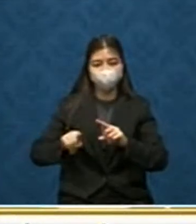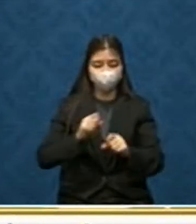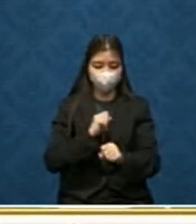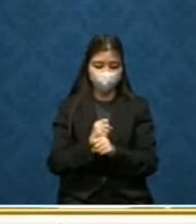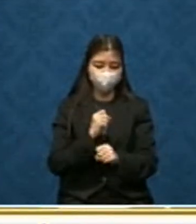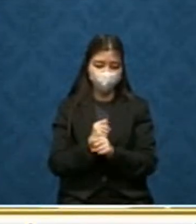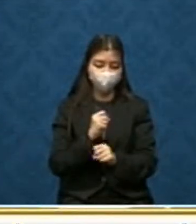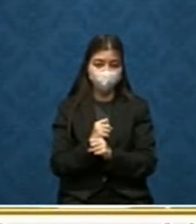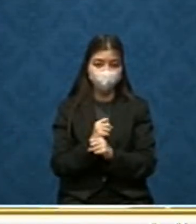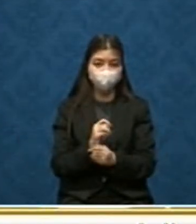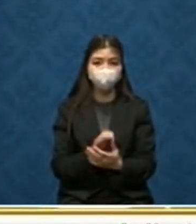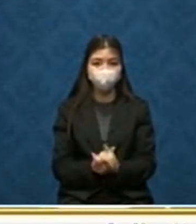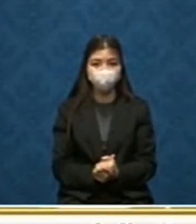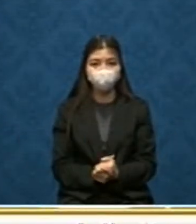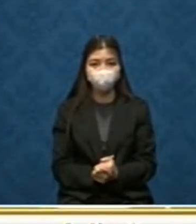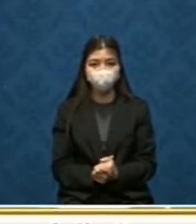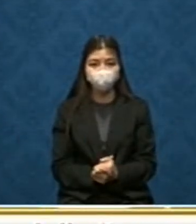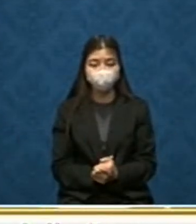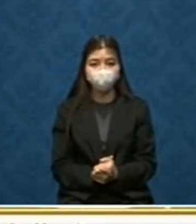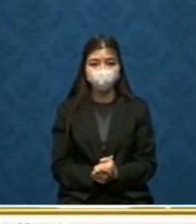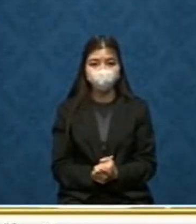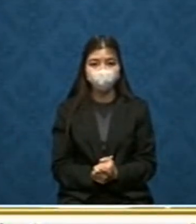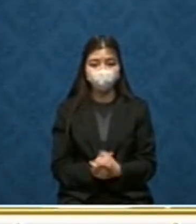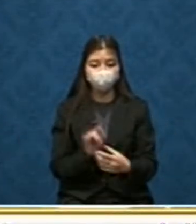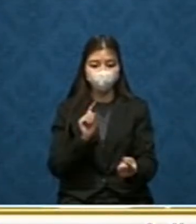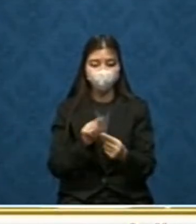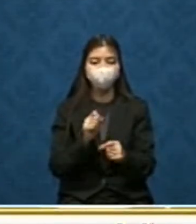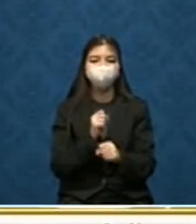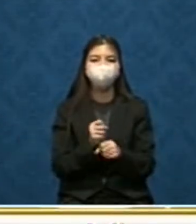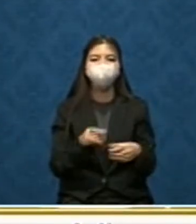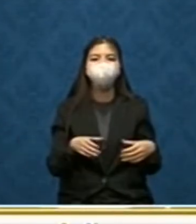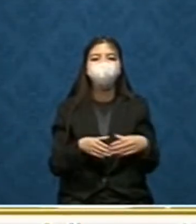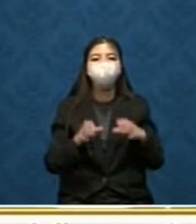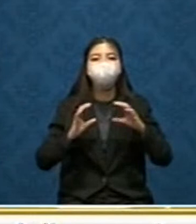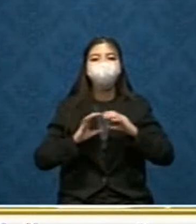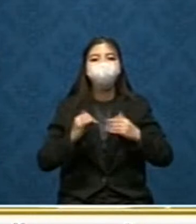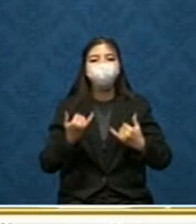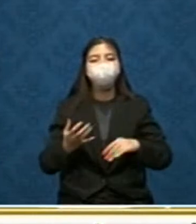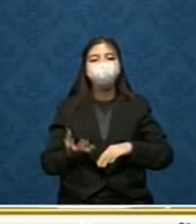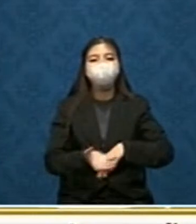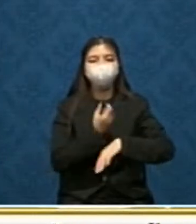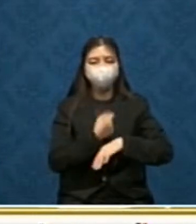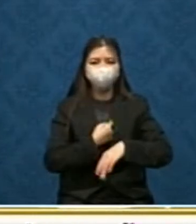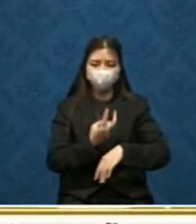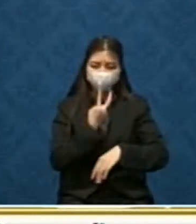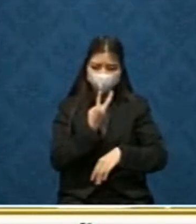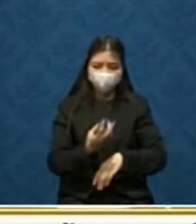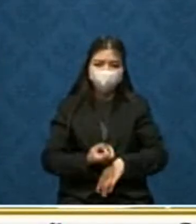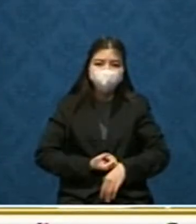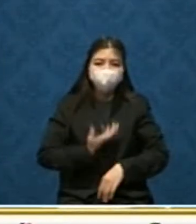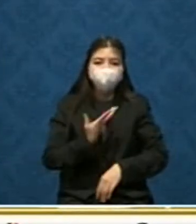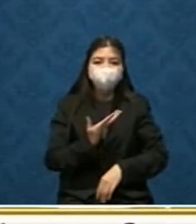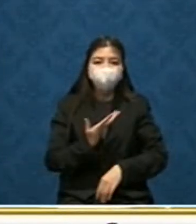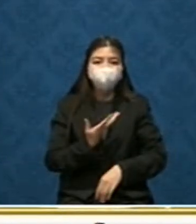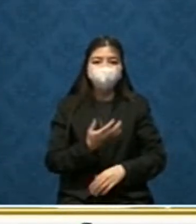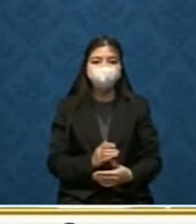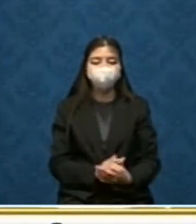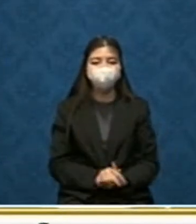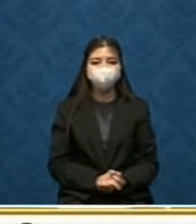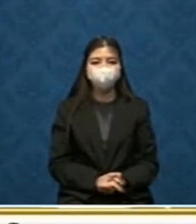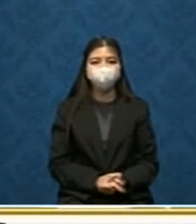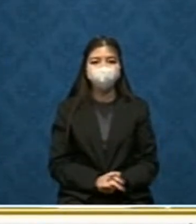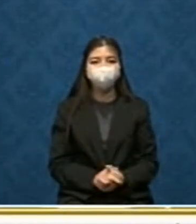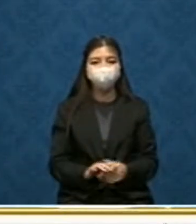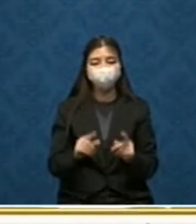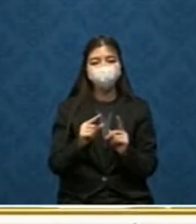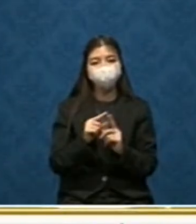ลช้ายจนมาถึงพักกเมองเราฟงแล้แลตกใจฟงพูดไมต้ไปเอkę